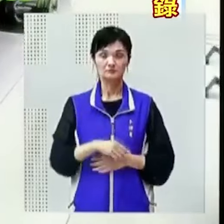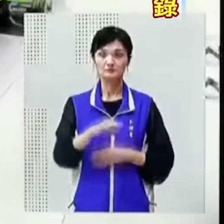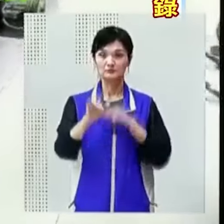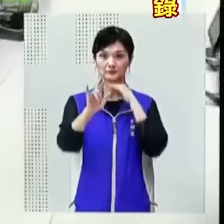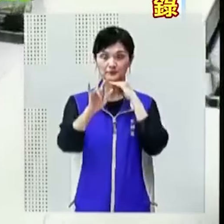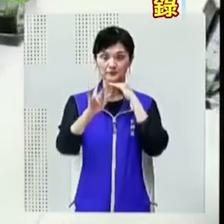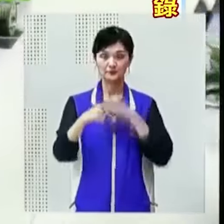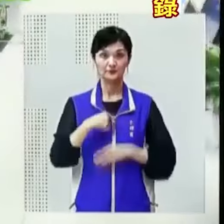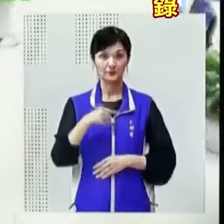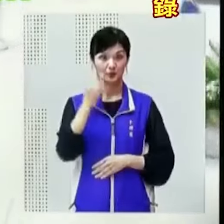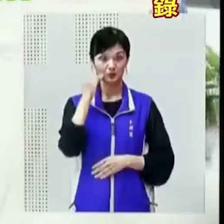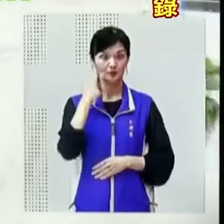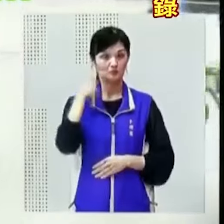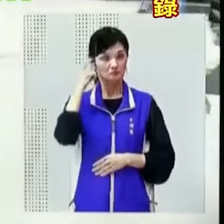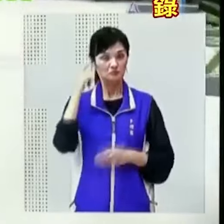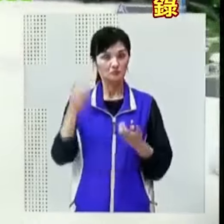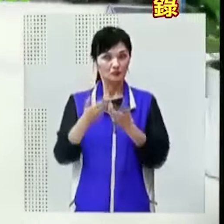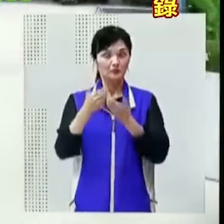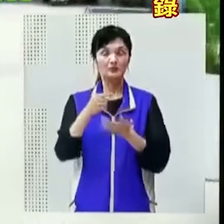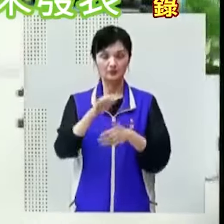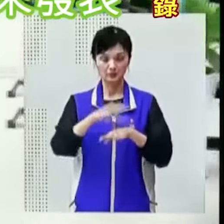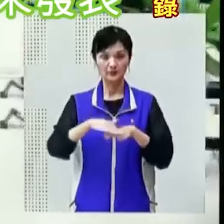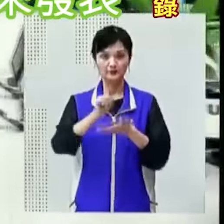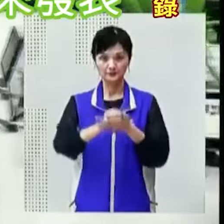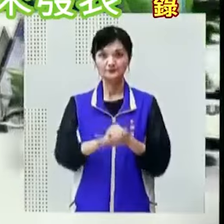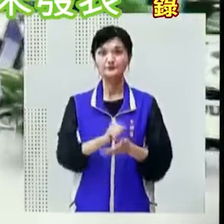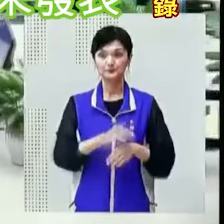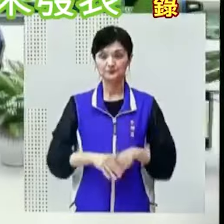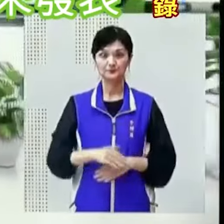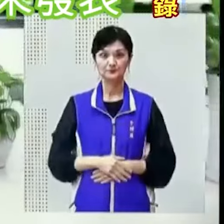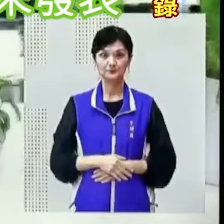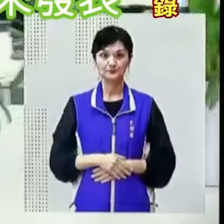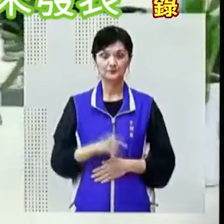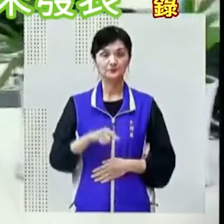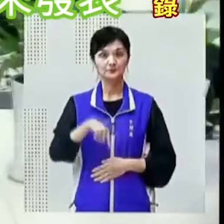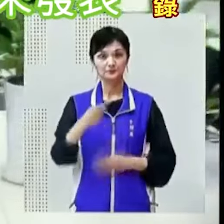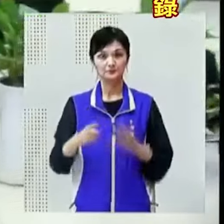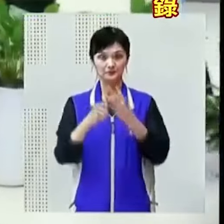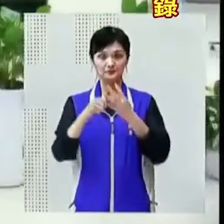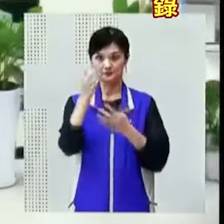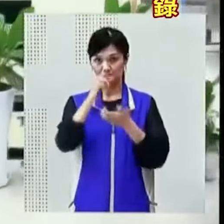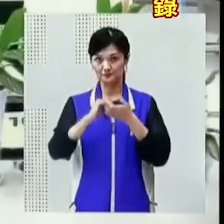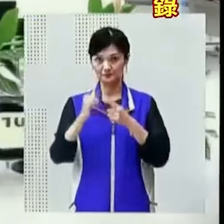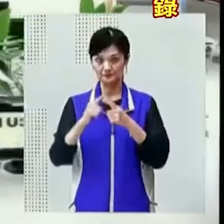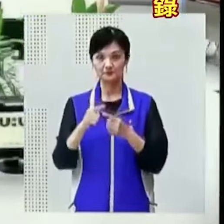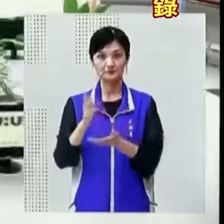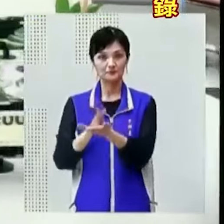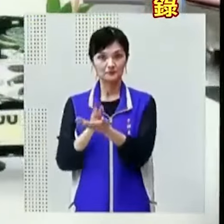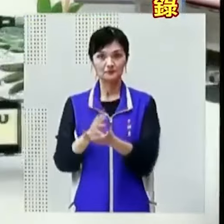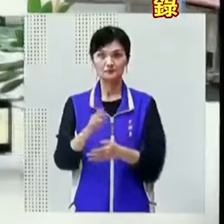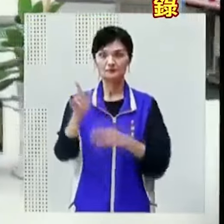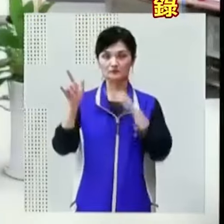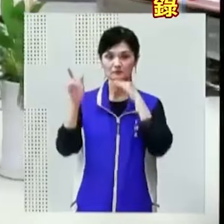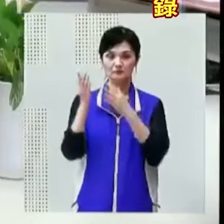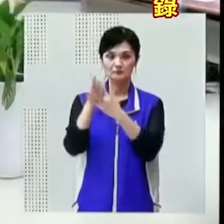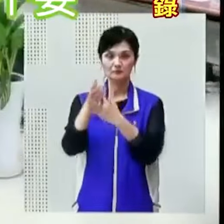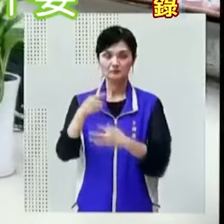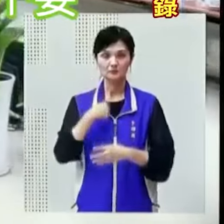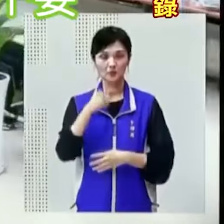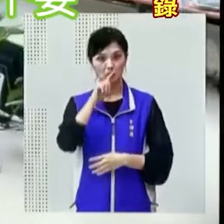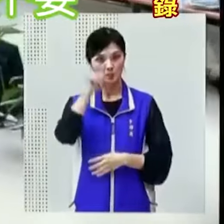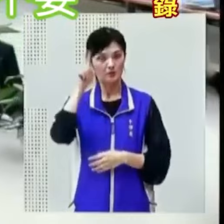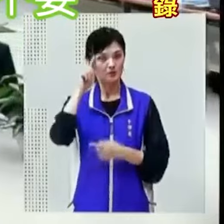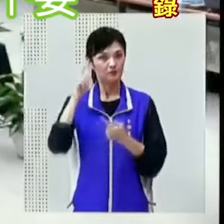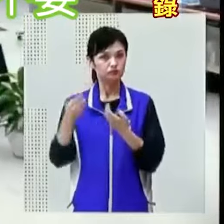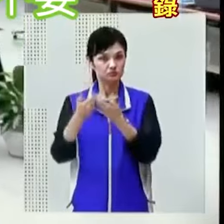明异议会录记录 是。 那我们请继续鉴定人来发表。 对，我声明异议，我要说明理由，听证记录才有。 好，